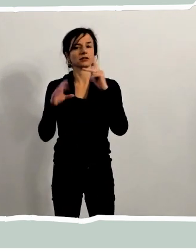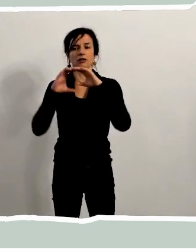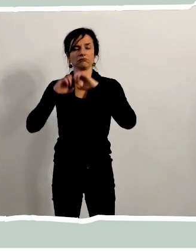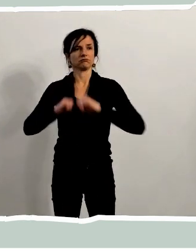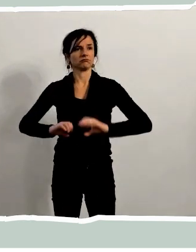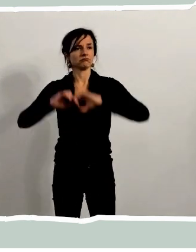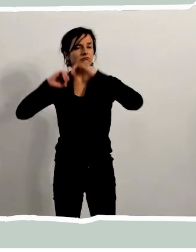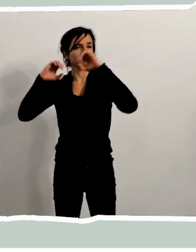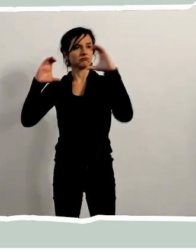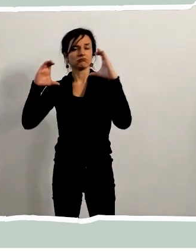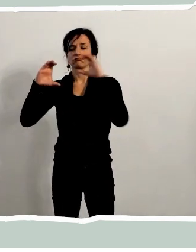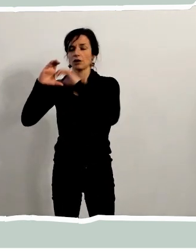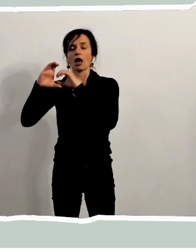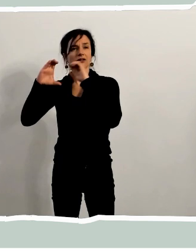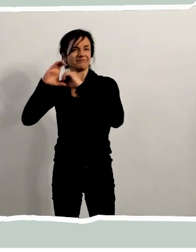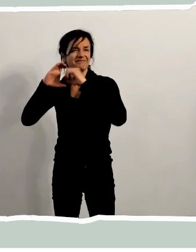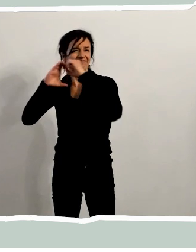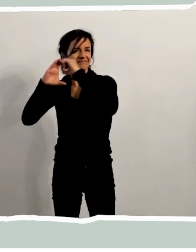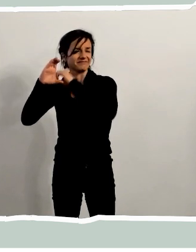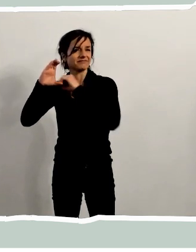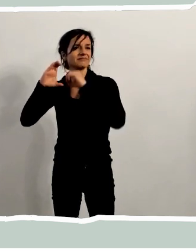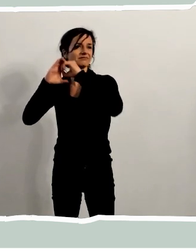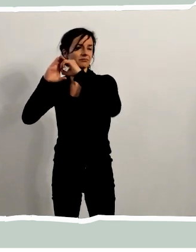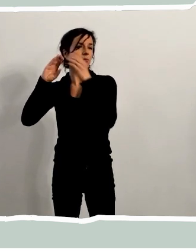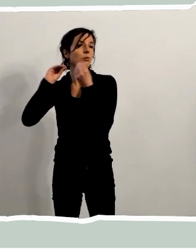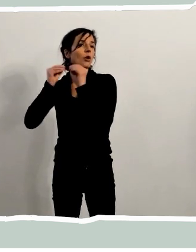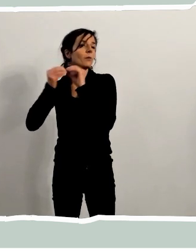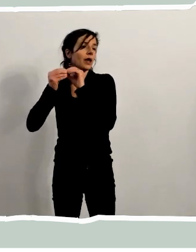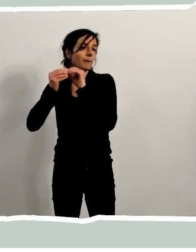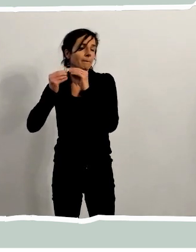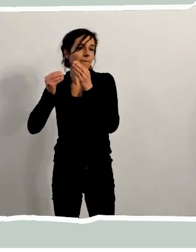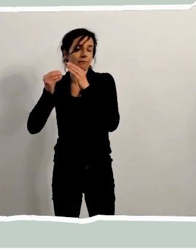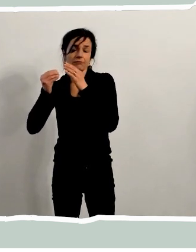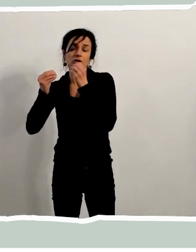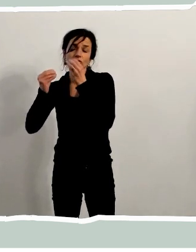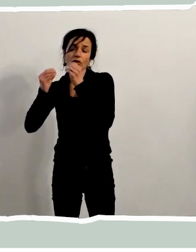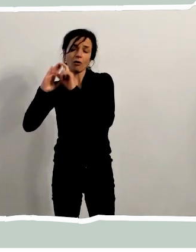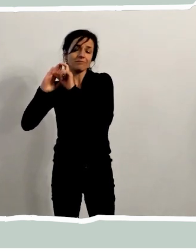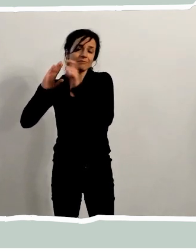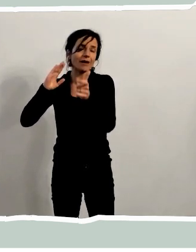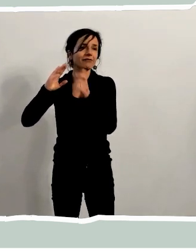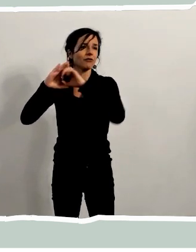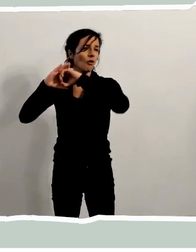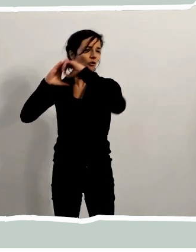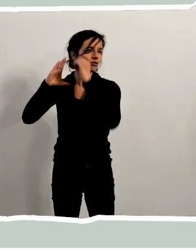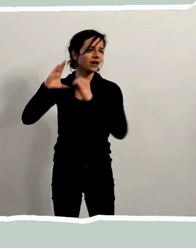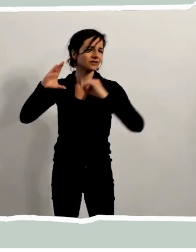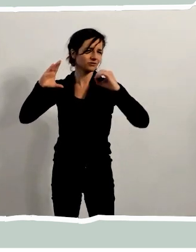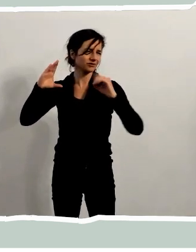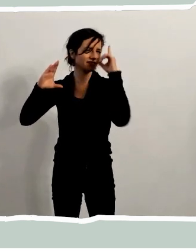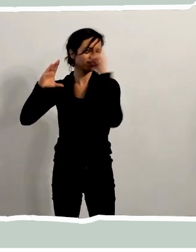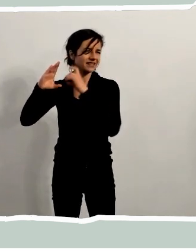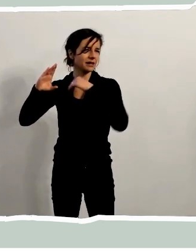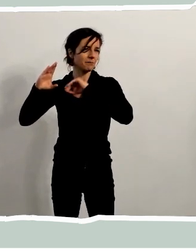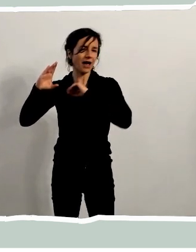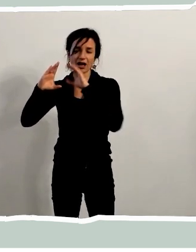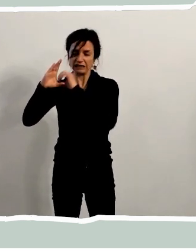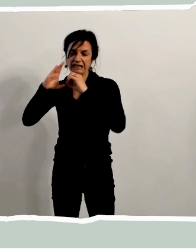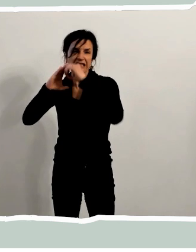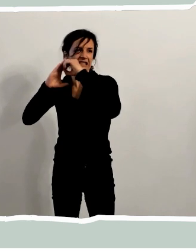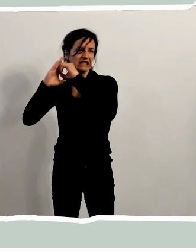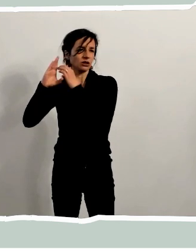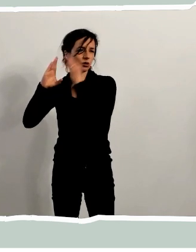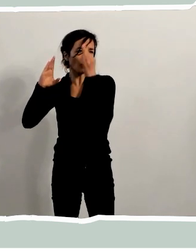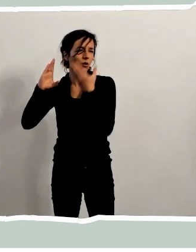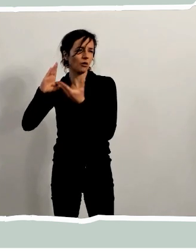trouble hormonal qui est associé à des troubles de l'ovulation. Lorsque les femmes ont cette pathologie, elles ovulent moins bien, elles